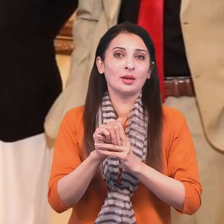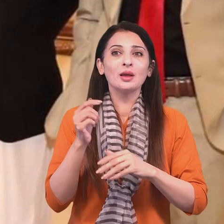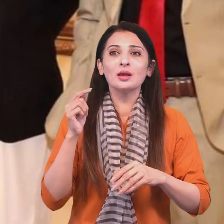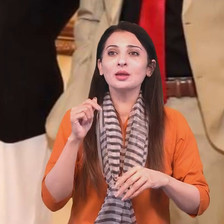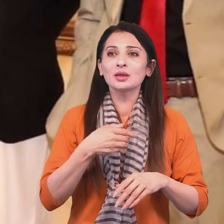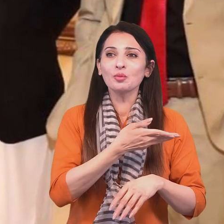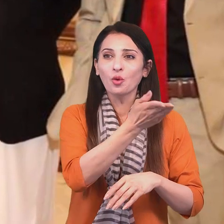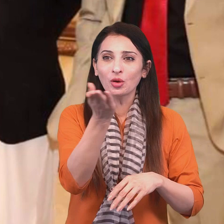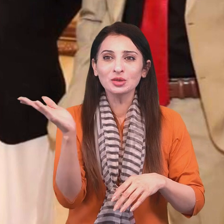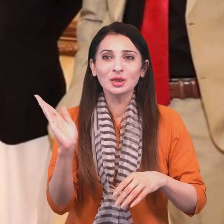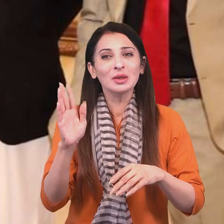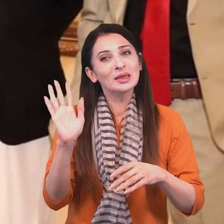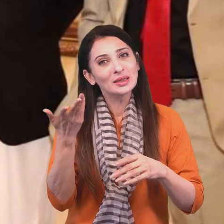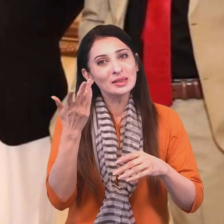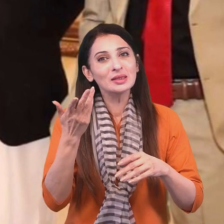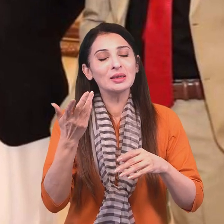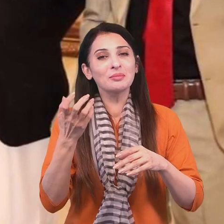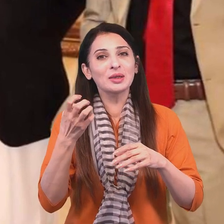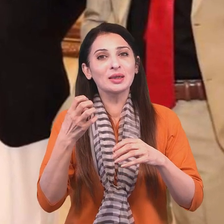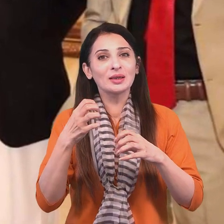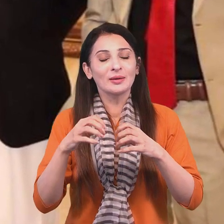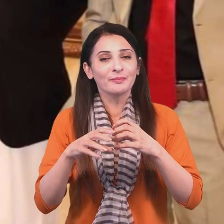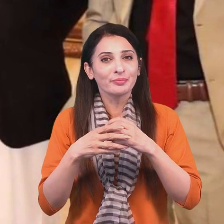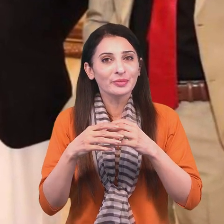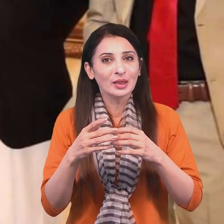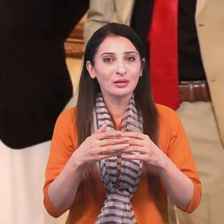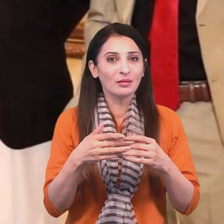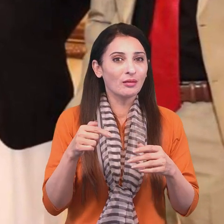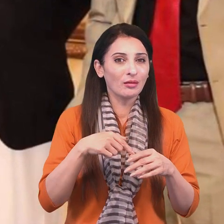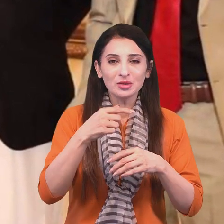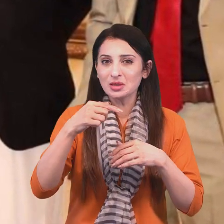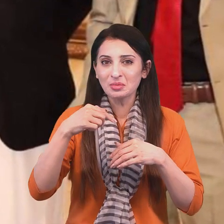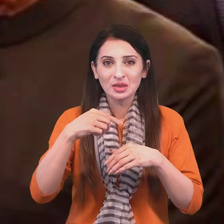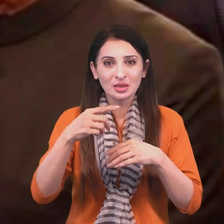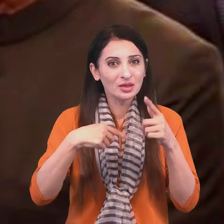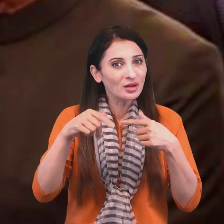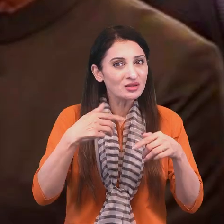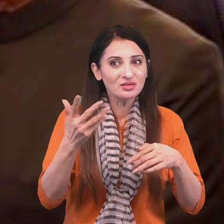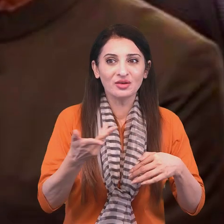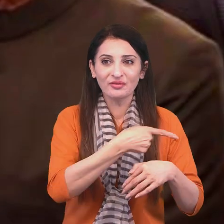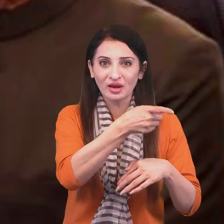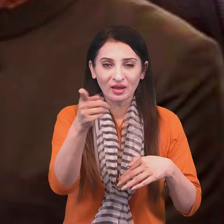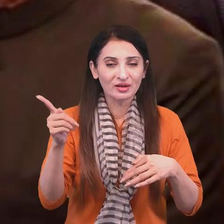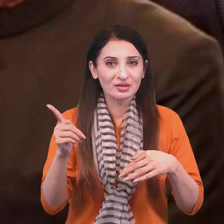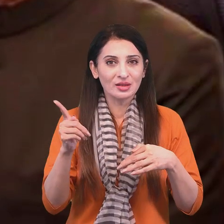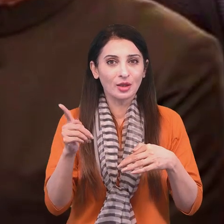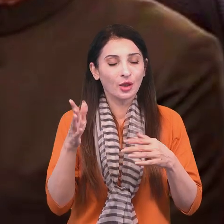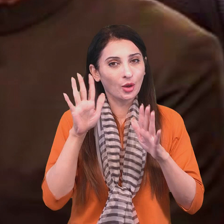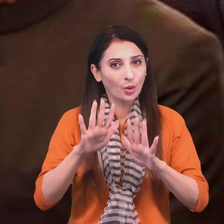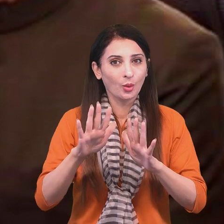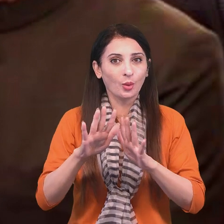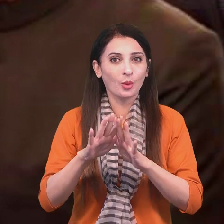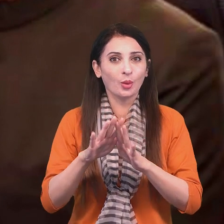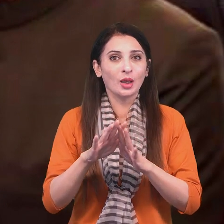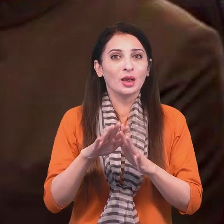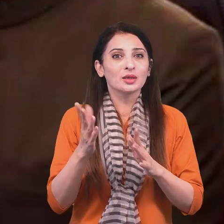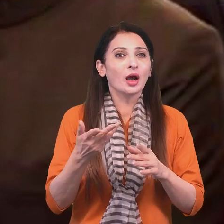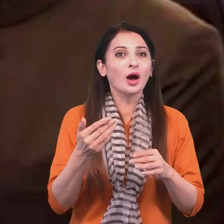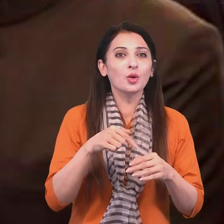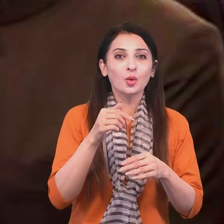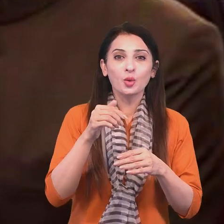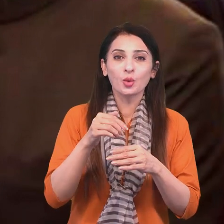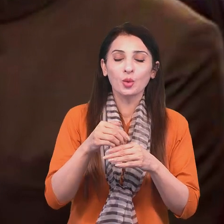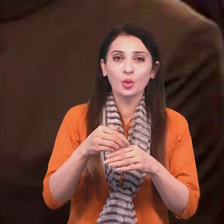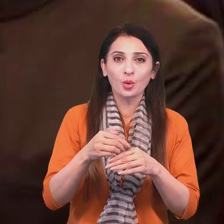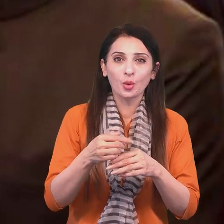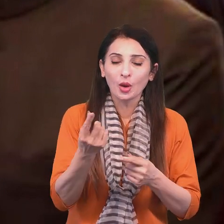लीडर, उनका ताल्लुक़ किसी भी इंडस्ट्री से हो, ख़्वाह वो पाकिस्तान में सियासी शमूलियत के लिए वाक़फ़ियत हो, या वो